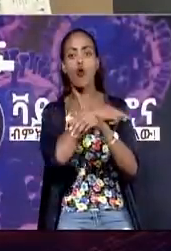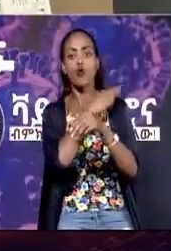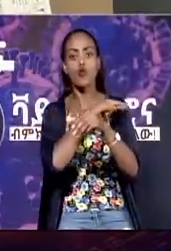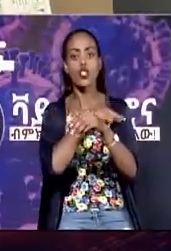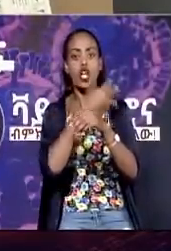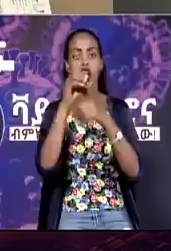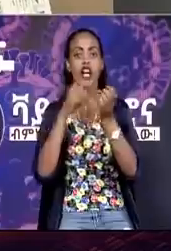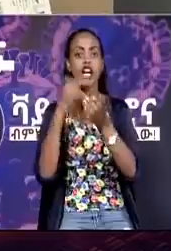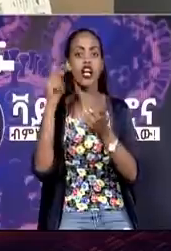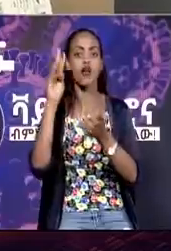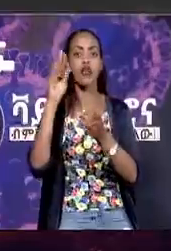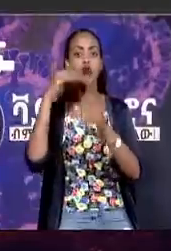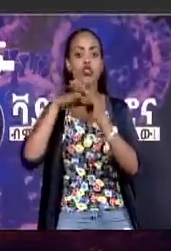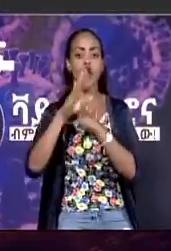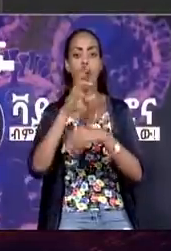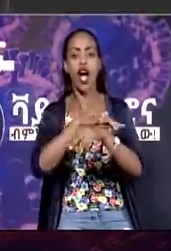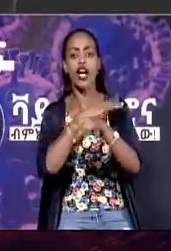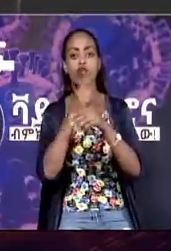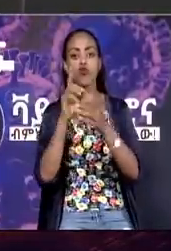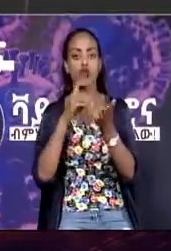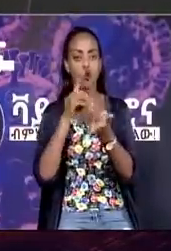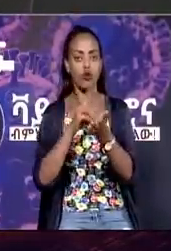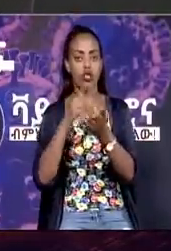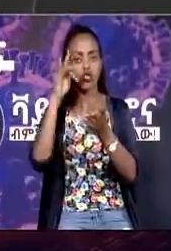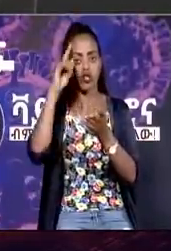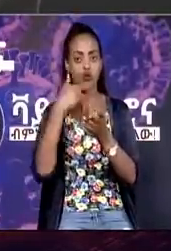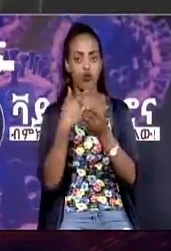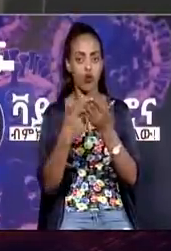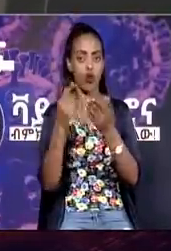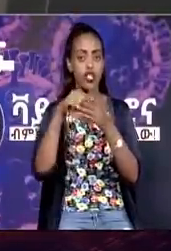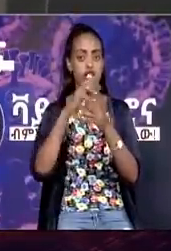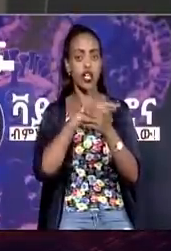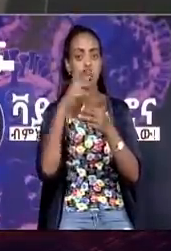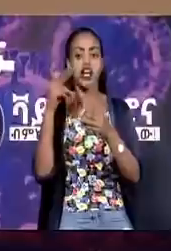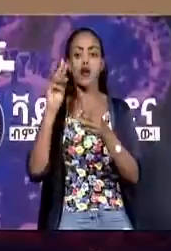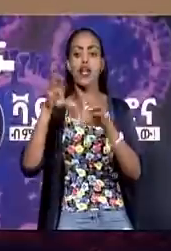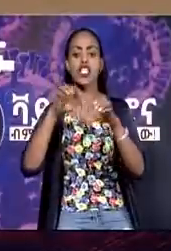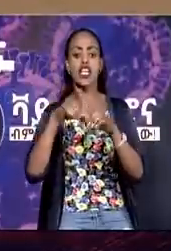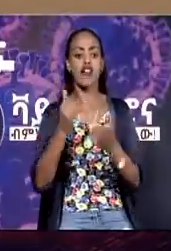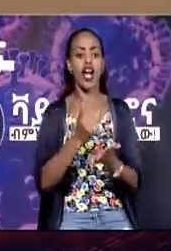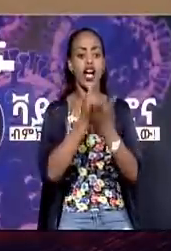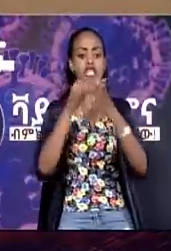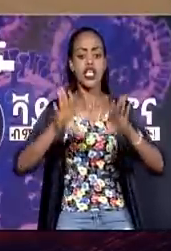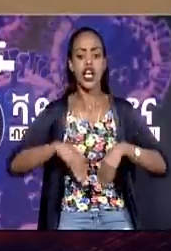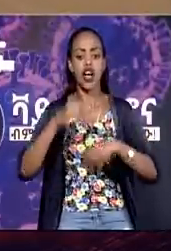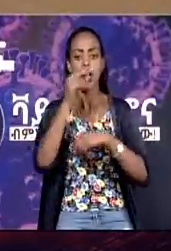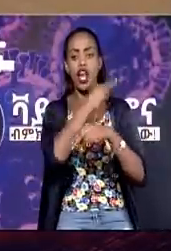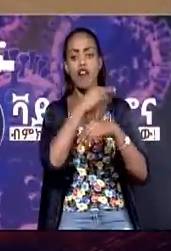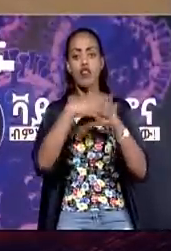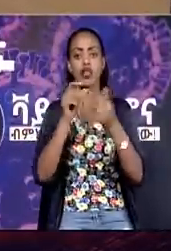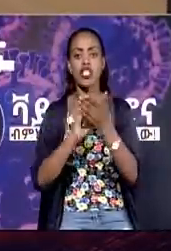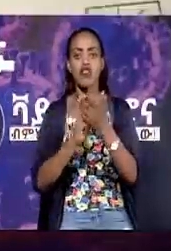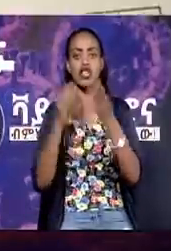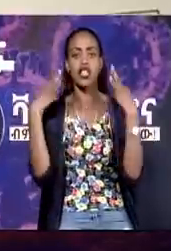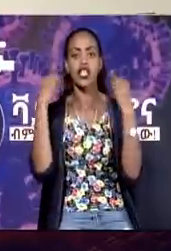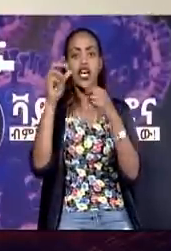سبيشاليست وشتاو حكيم دكتور سلاماو كيدان تزاريبوم نتي بمباتاو هوسبيتال ريمناس تغبر حجز تركبا حلافيت بيت صحفت عنا كفلكتم